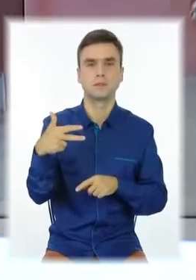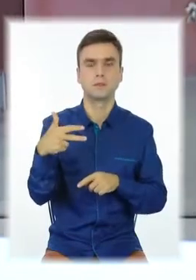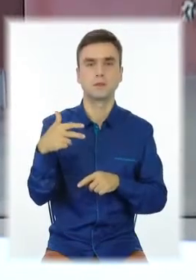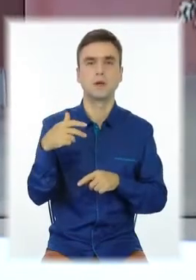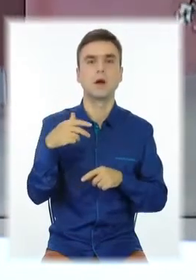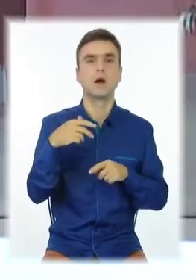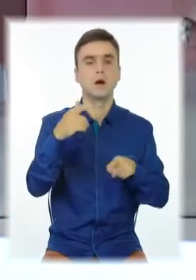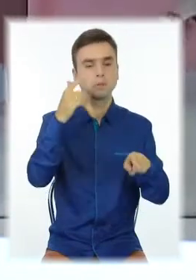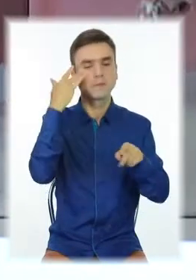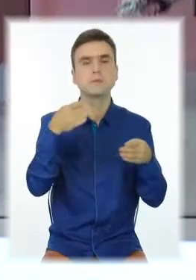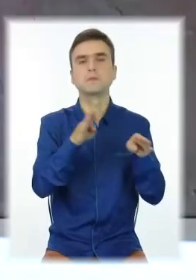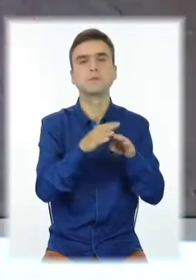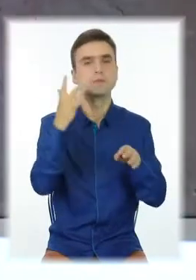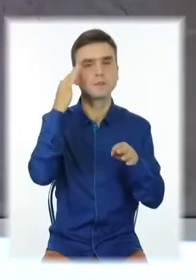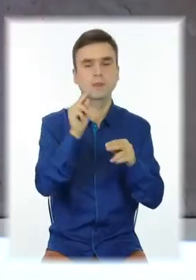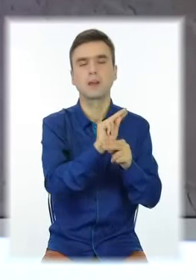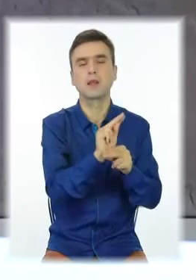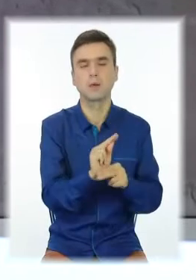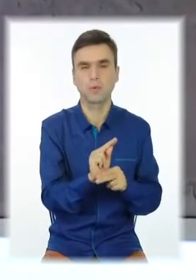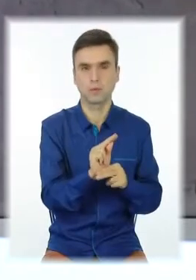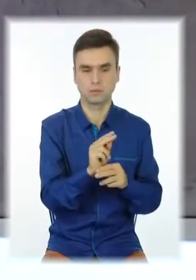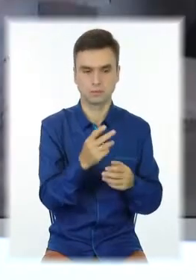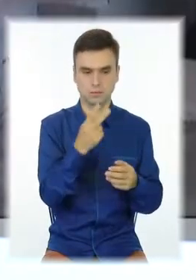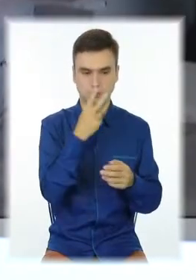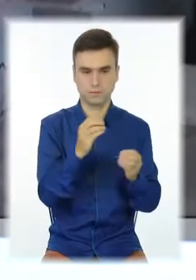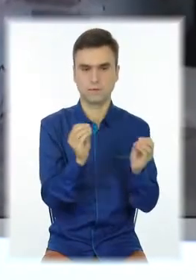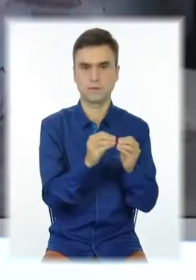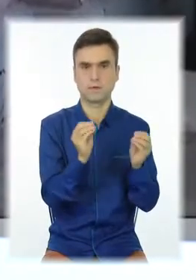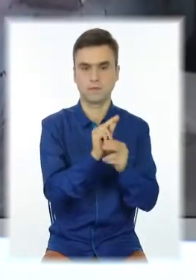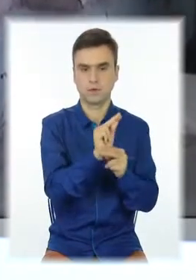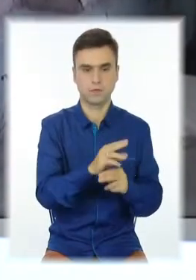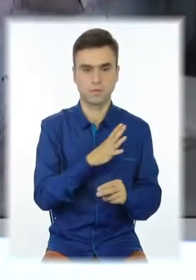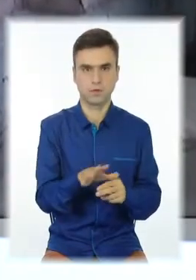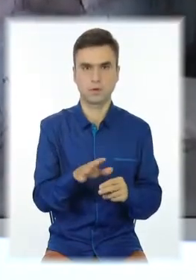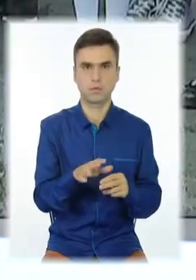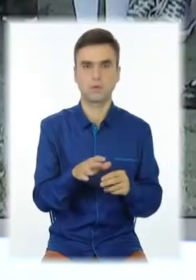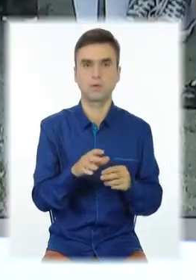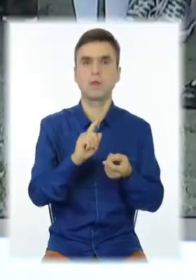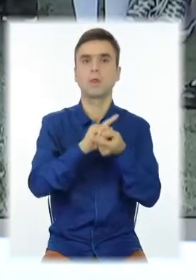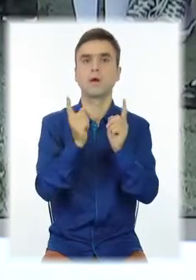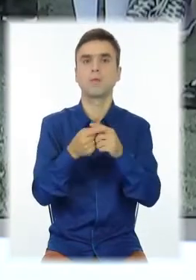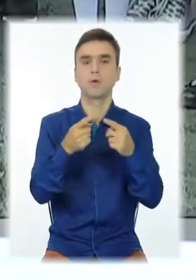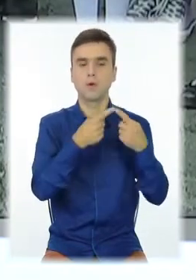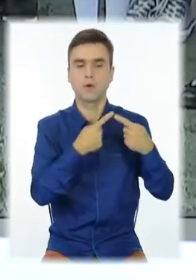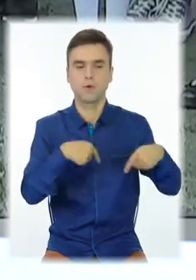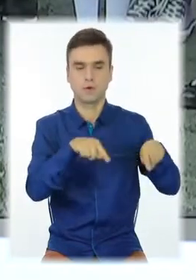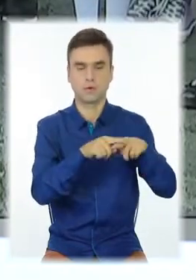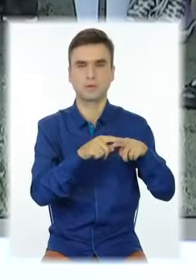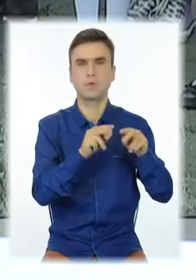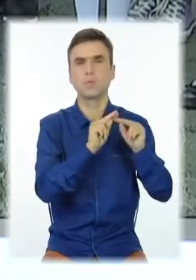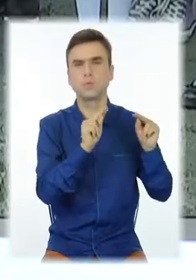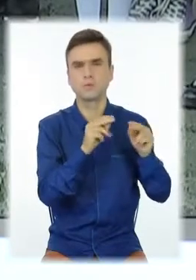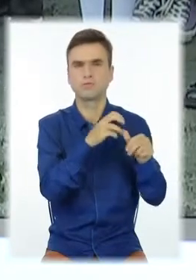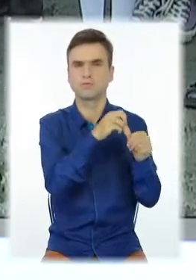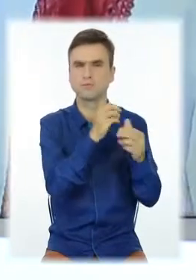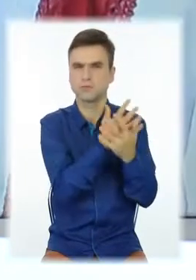реконструкції, але обіцяного ремонту школа так і не дочекалася. Натомість у її будівлі розташувався відділ освіти Центральної